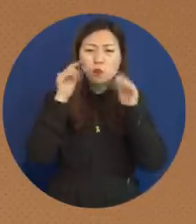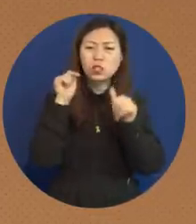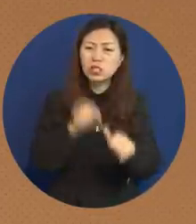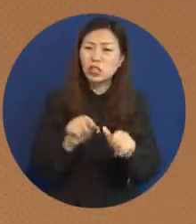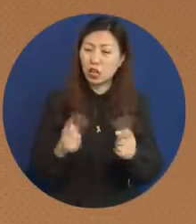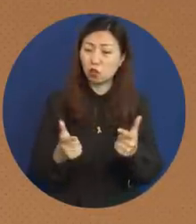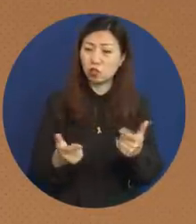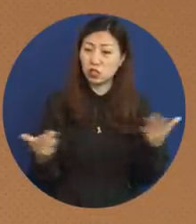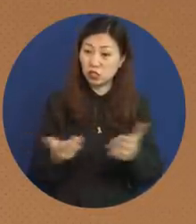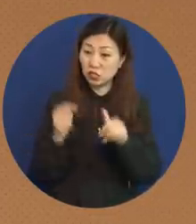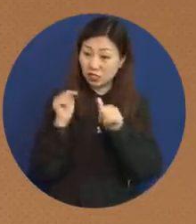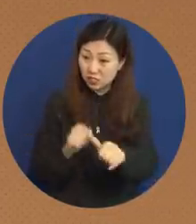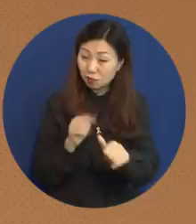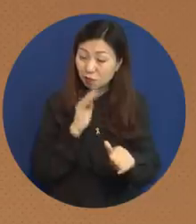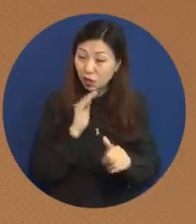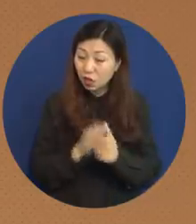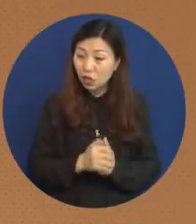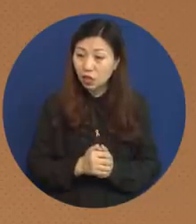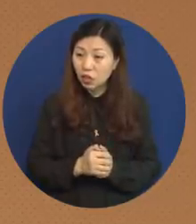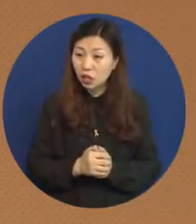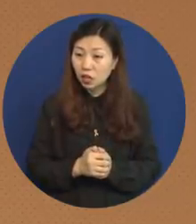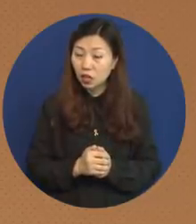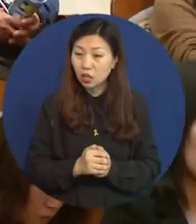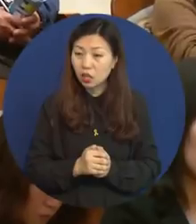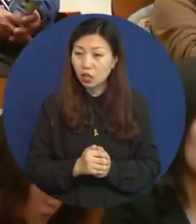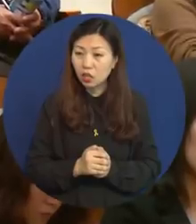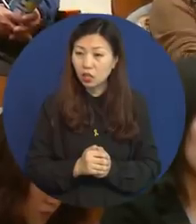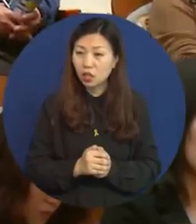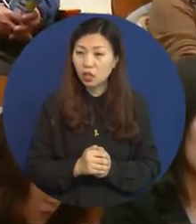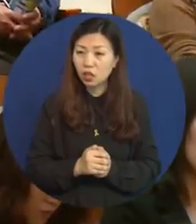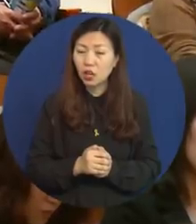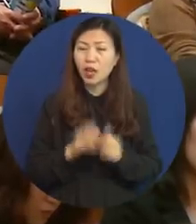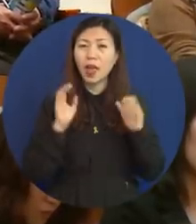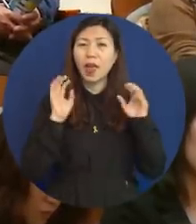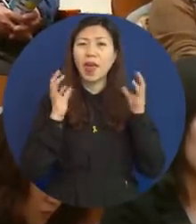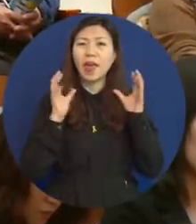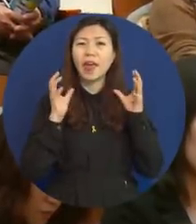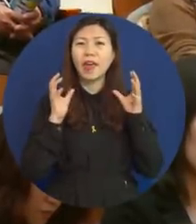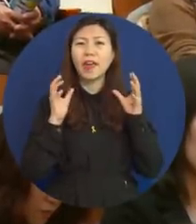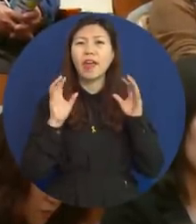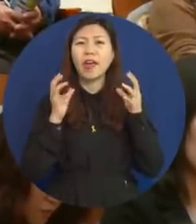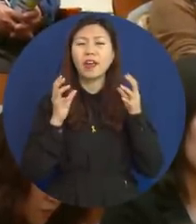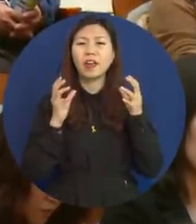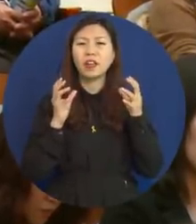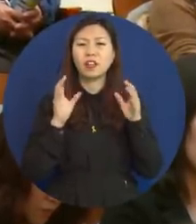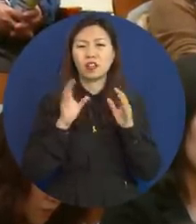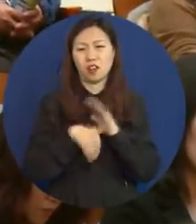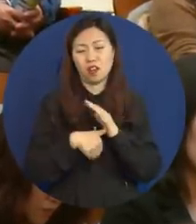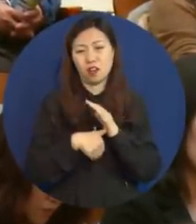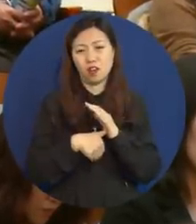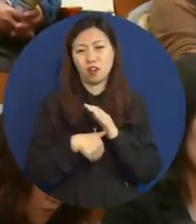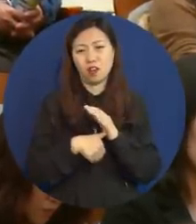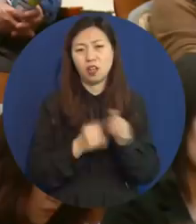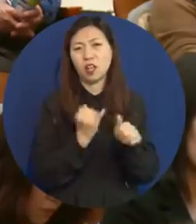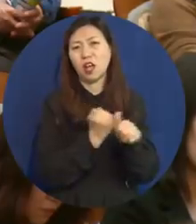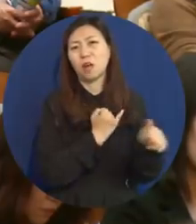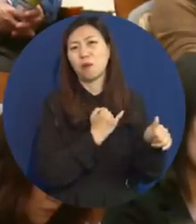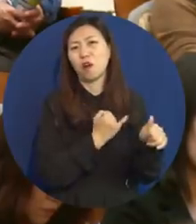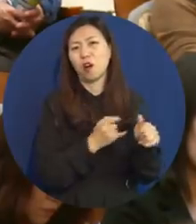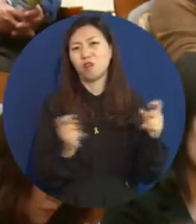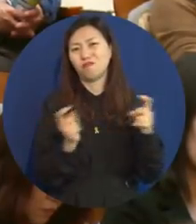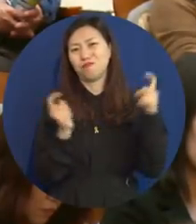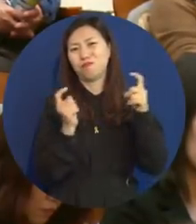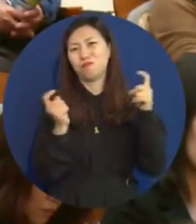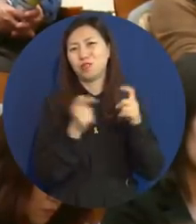공부든 일이든 집에서. 그냥 애들 어릴 때 사실은 남편하고 사이가 굉장히 안 좋았었거든요. 예.